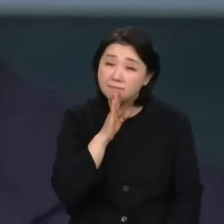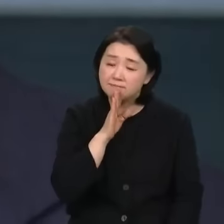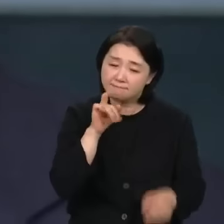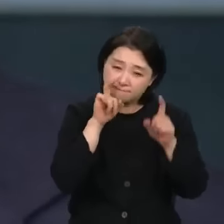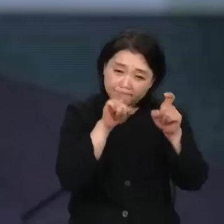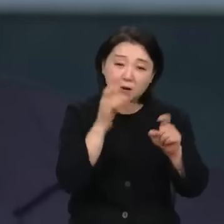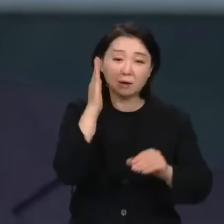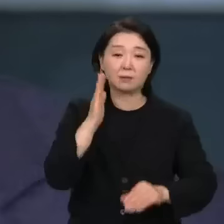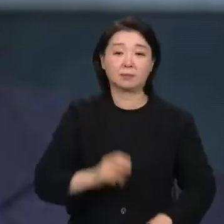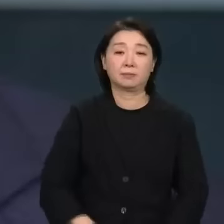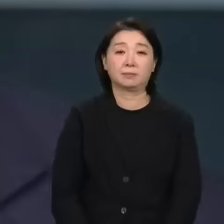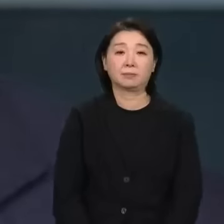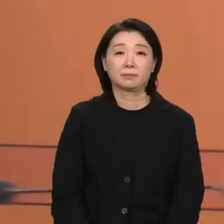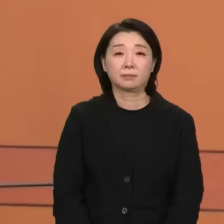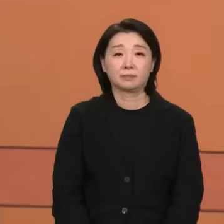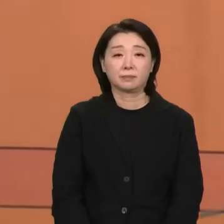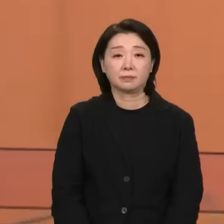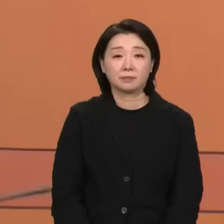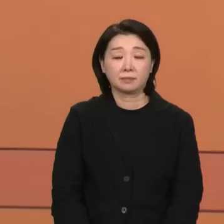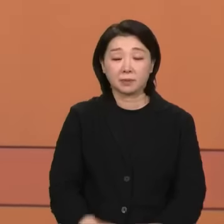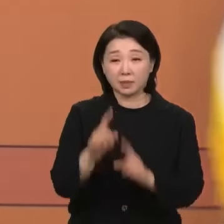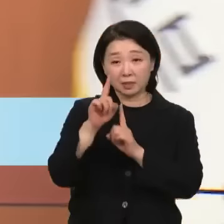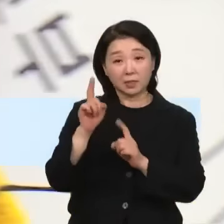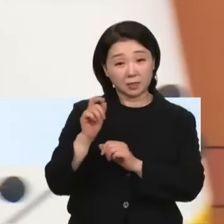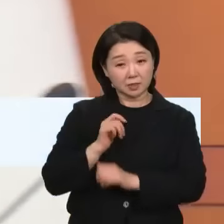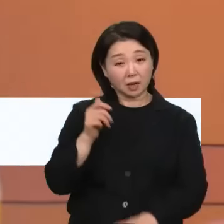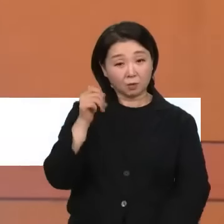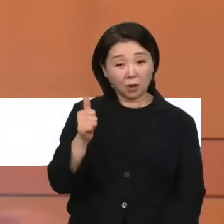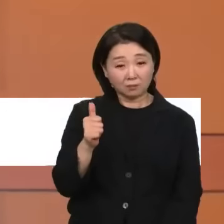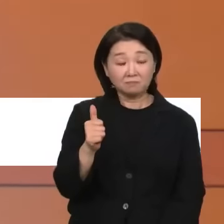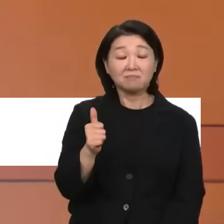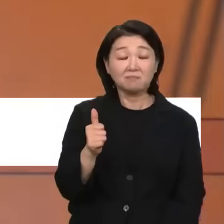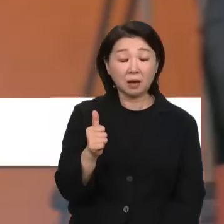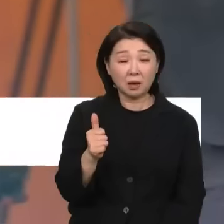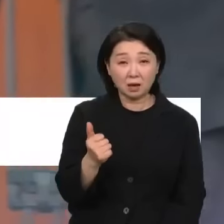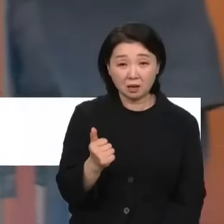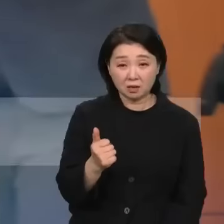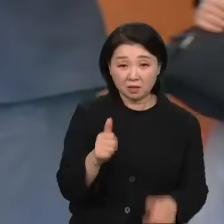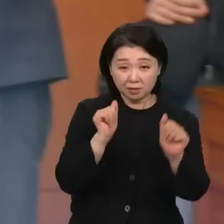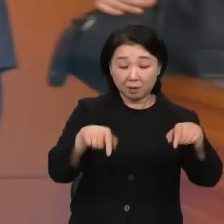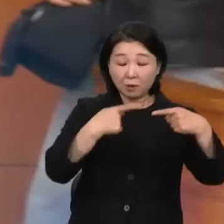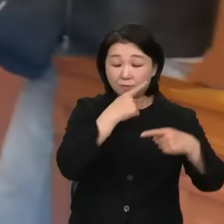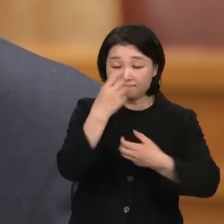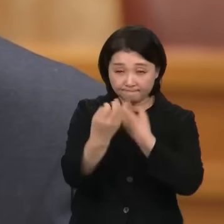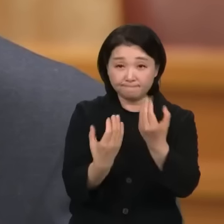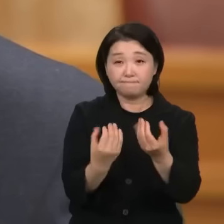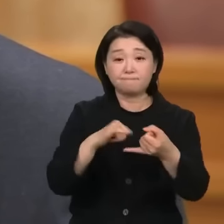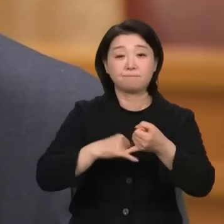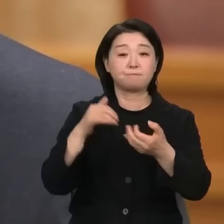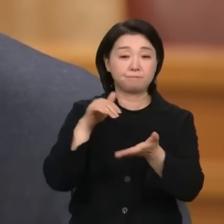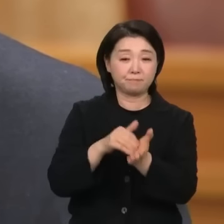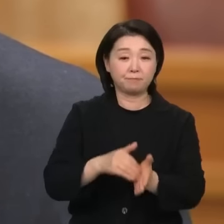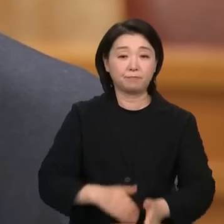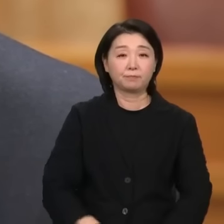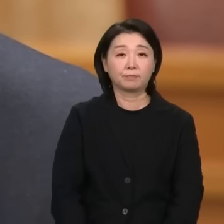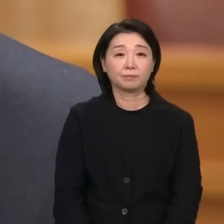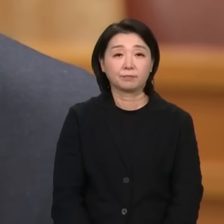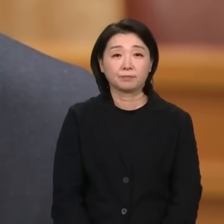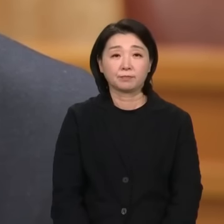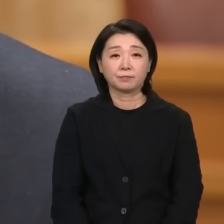경로설정 있니다 이전 장관 측은 재판에 출석해 증원하겠다고 밝혔습니다 jtbc